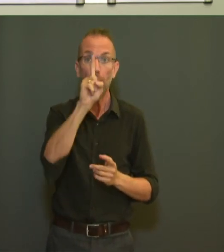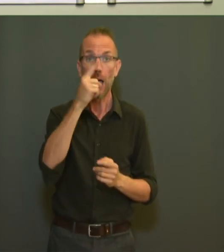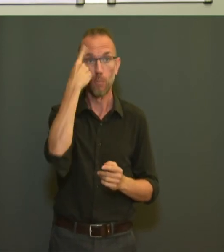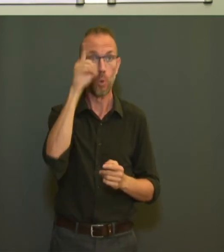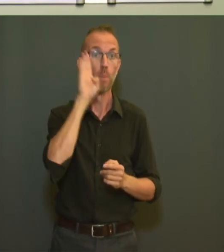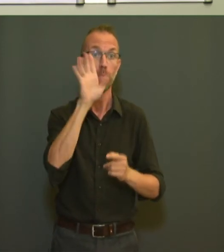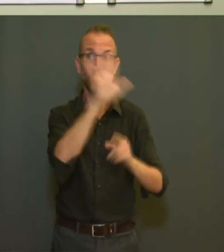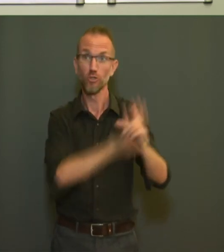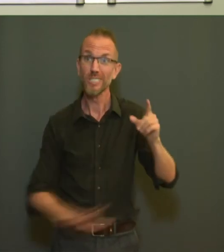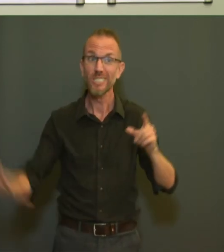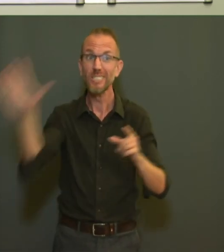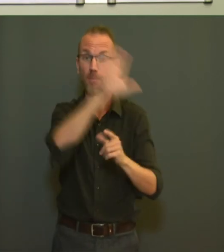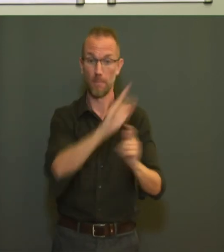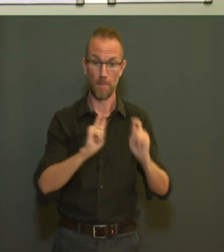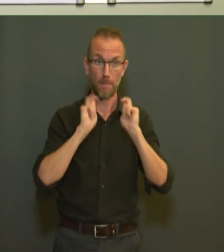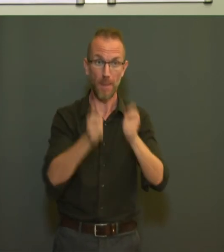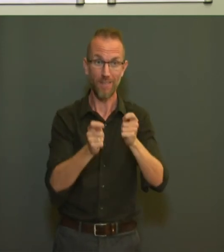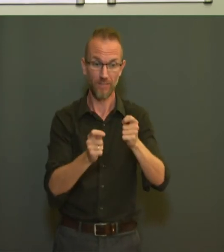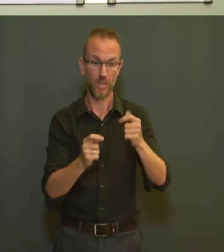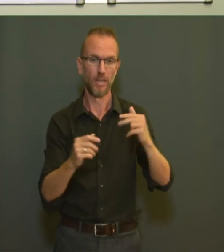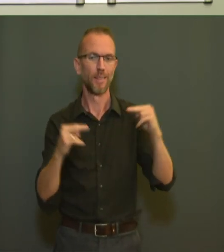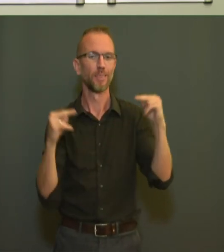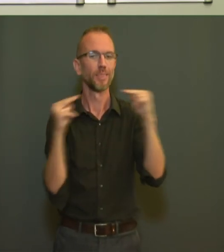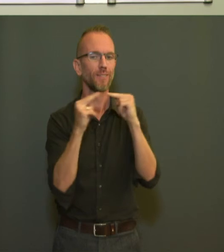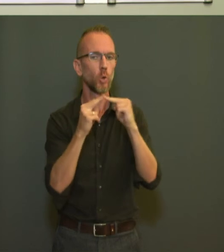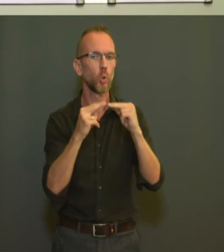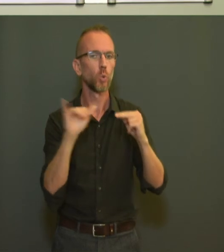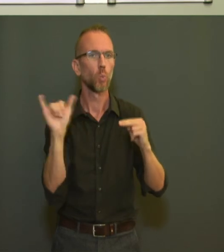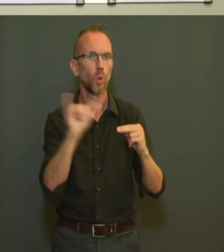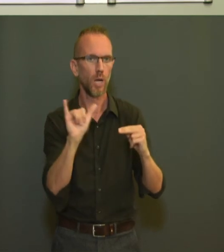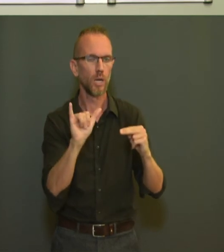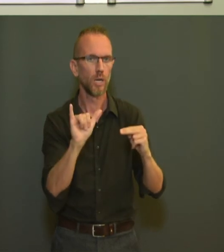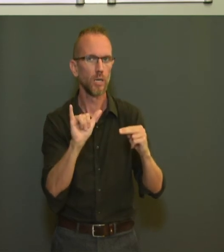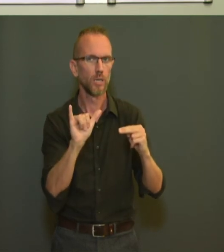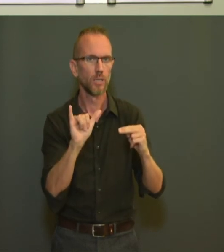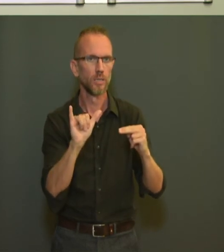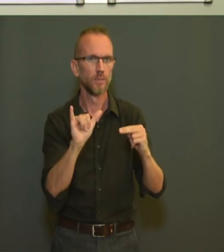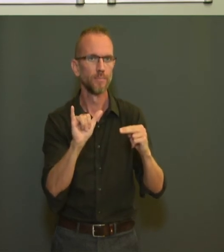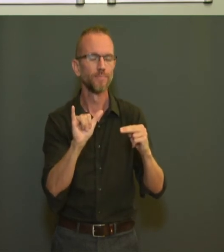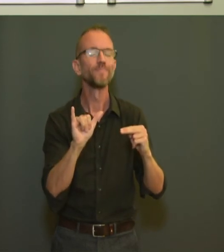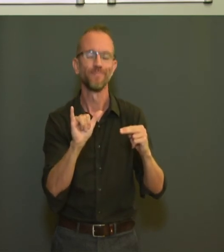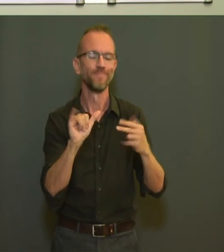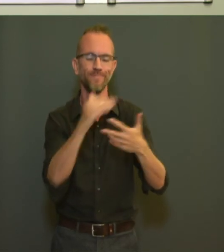en tant qu'une entièreté, est actuellement un niveau d'alarme de type 2.